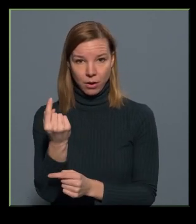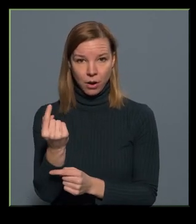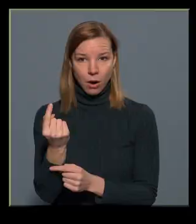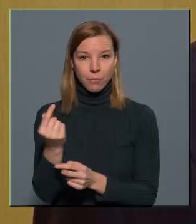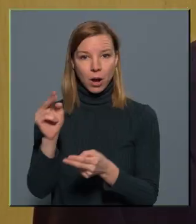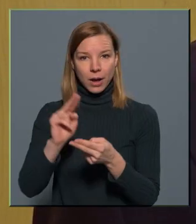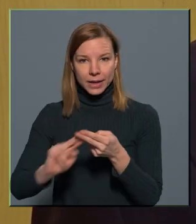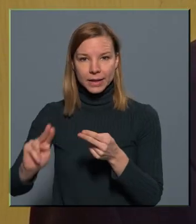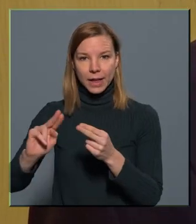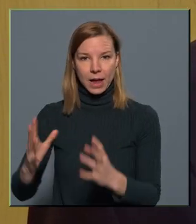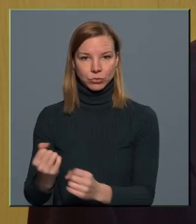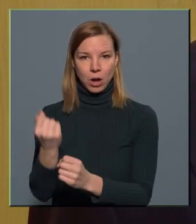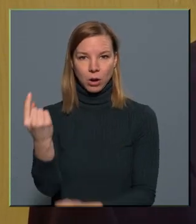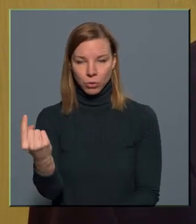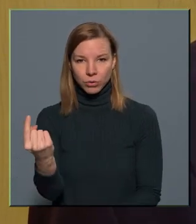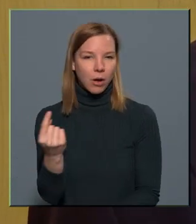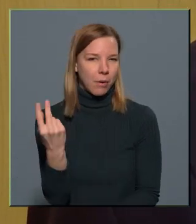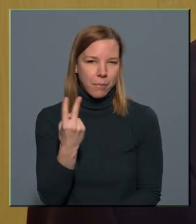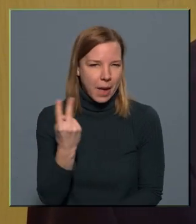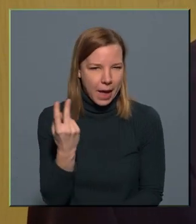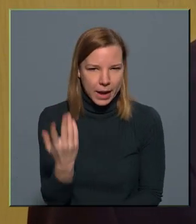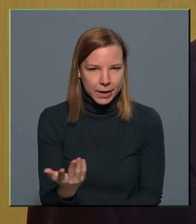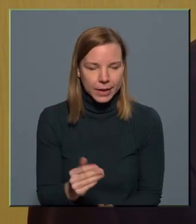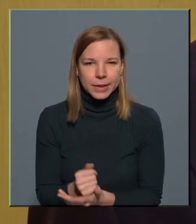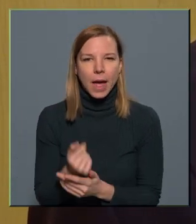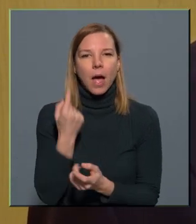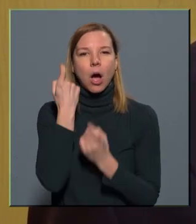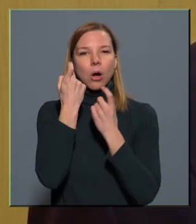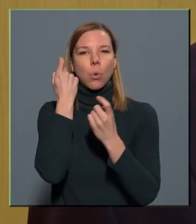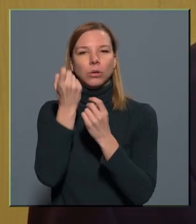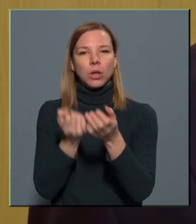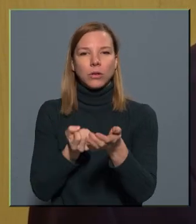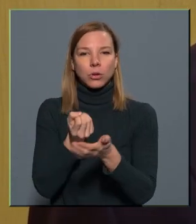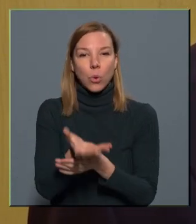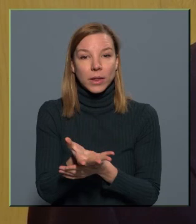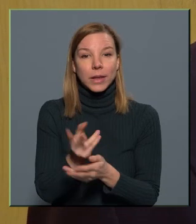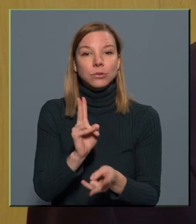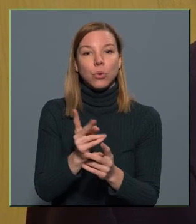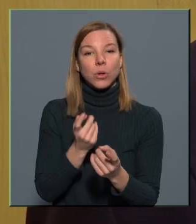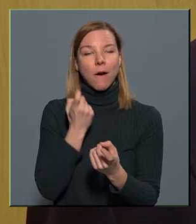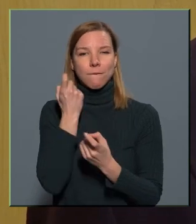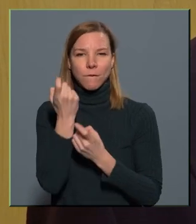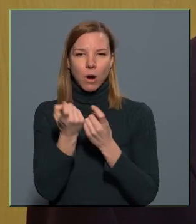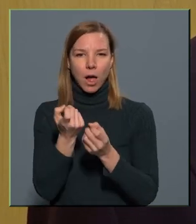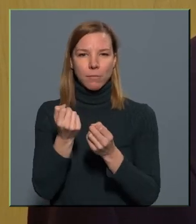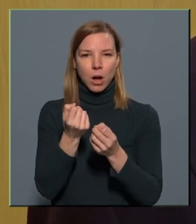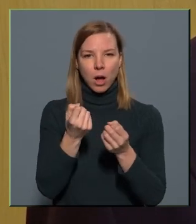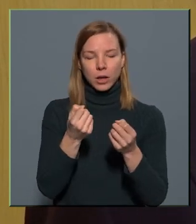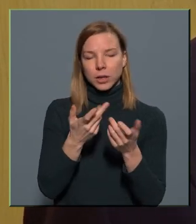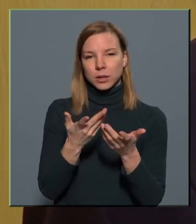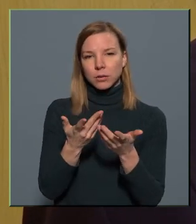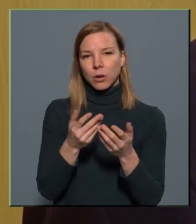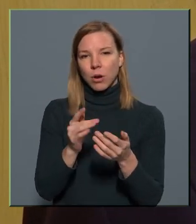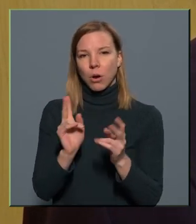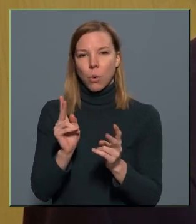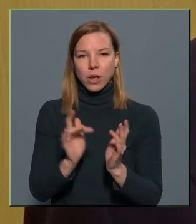mögött, tehát hogy ne, hát a gondolat közlés, az, hogy hogyan fogalmazza meg, tehát ez